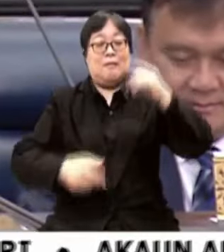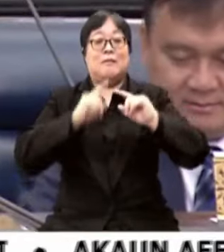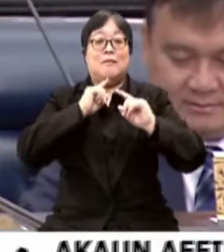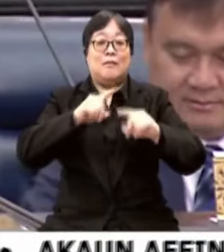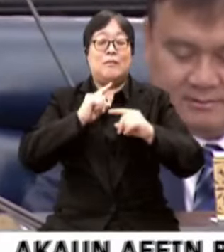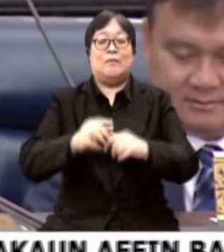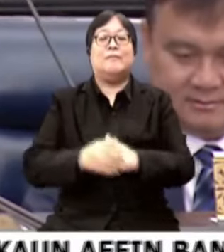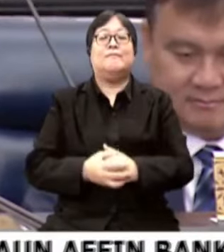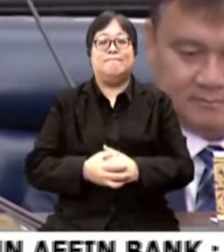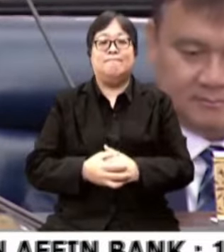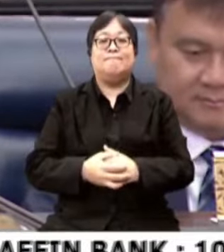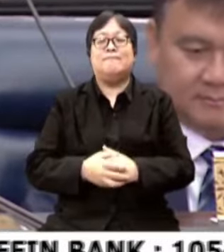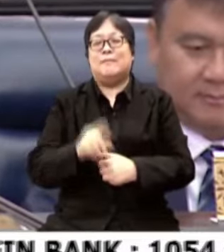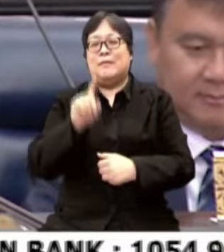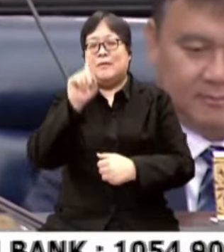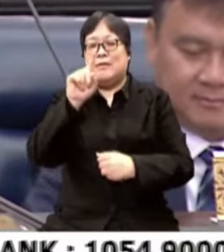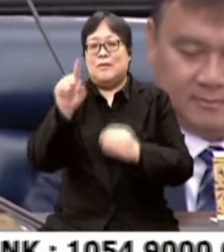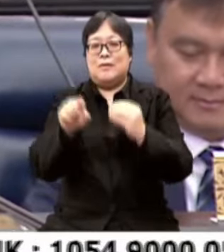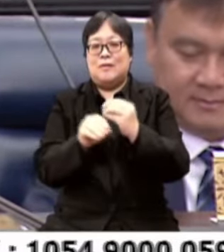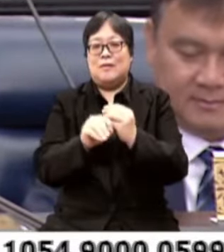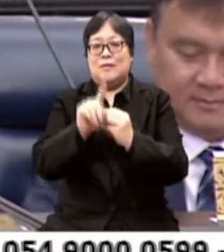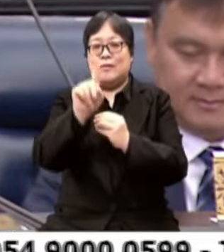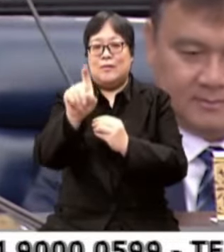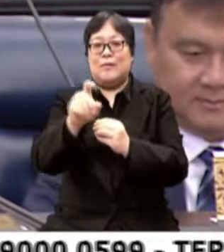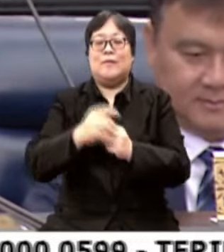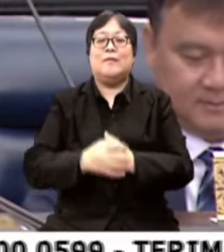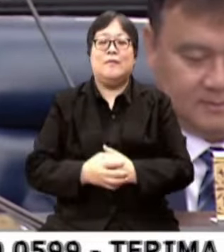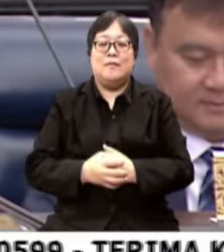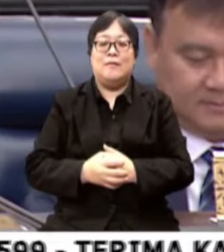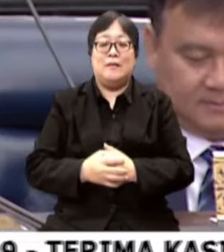tersebut cuma seorang teman